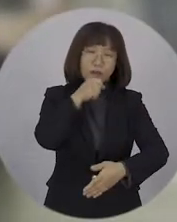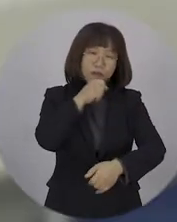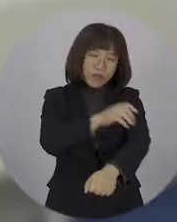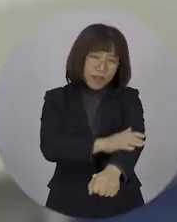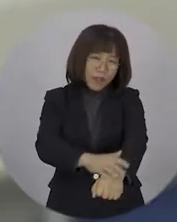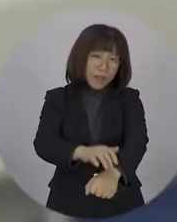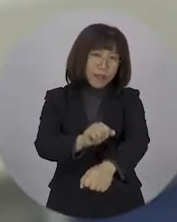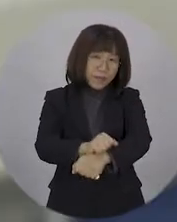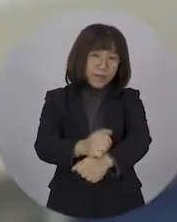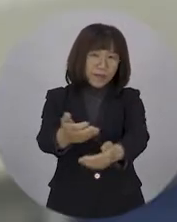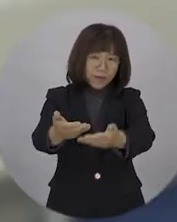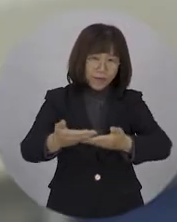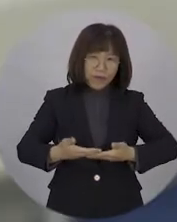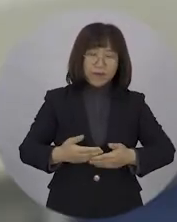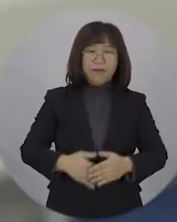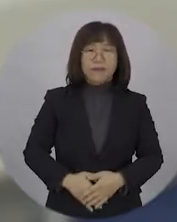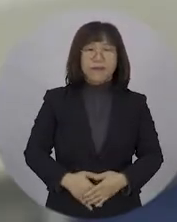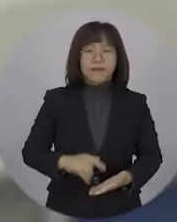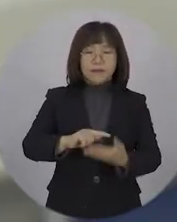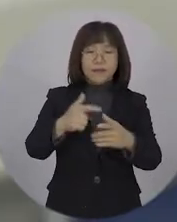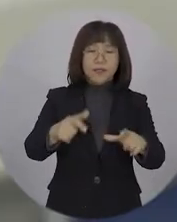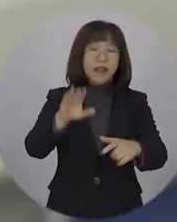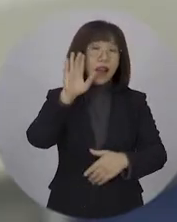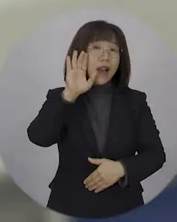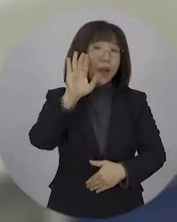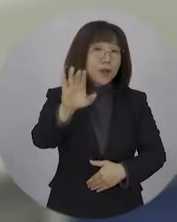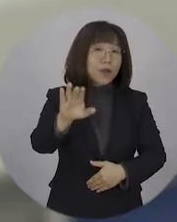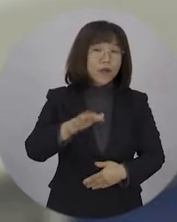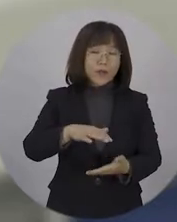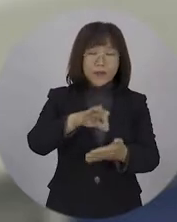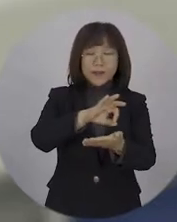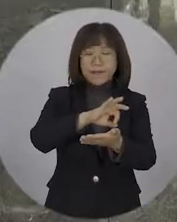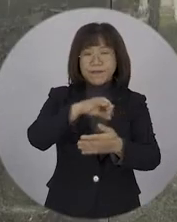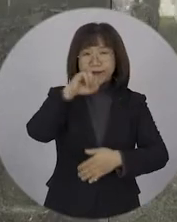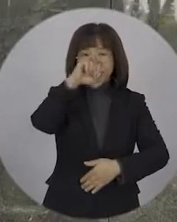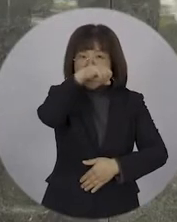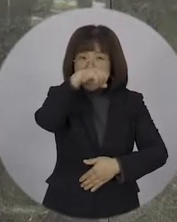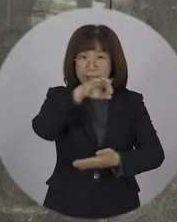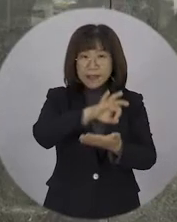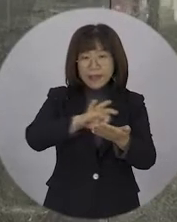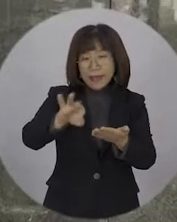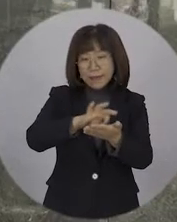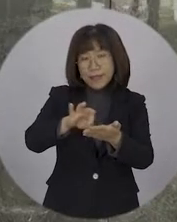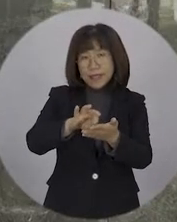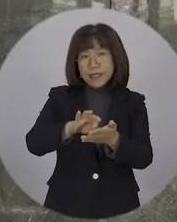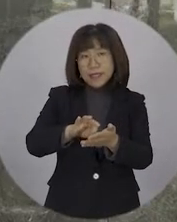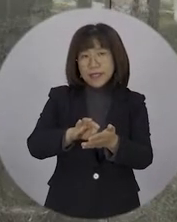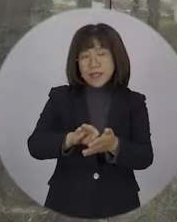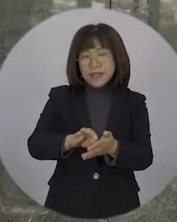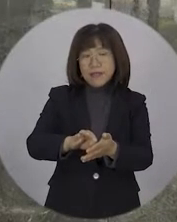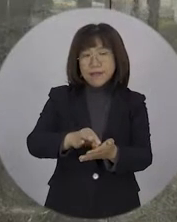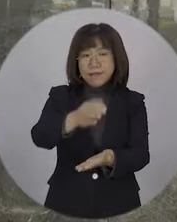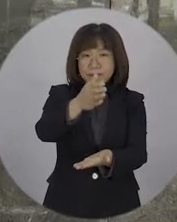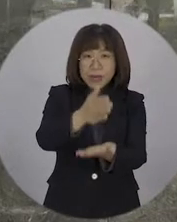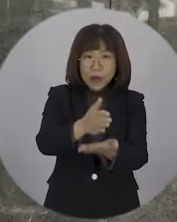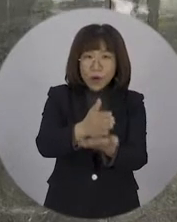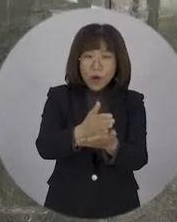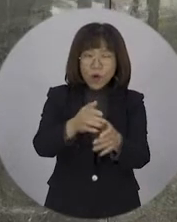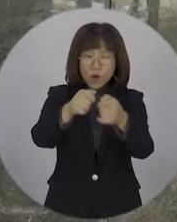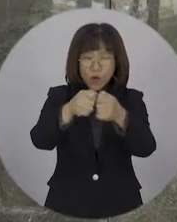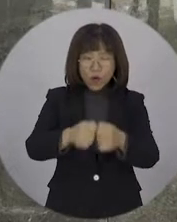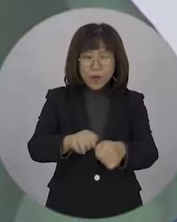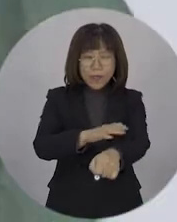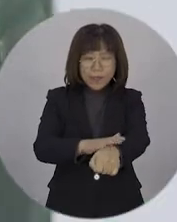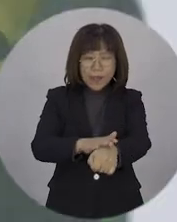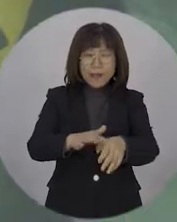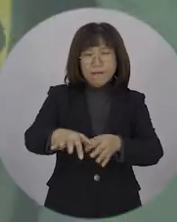평가를 받았습니다. 강서구는 앞으로도 예산 낭비 요인은 없애고 재정운용 효율성을 높여 꼼꼼하게